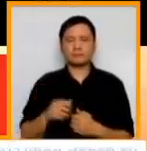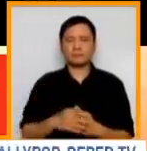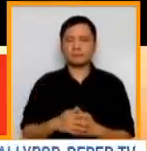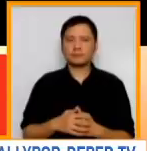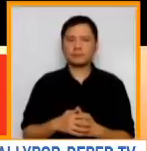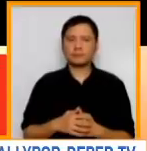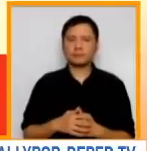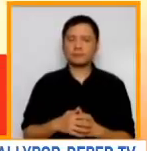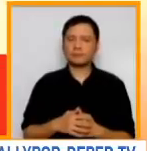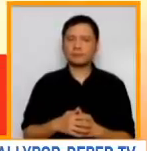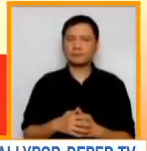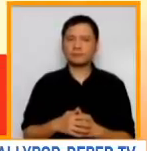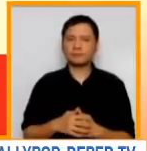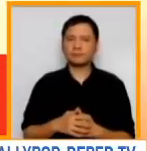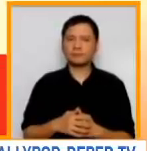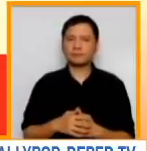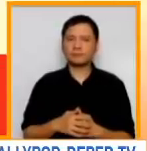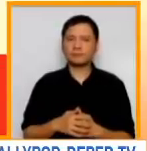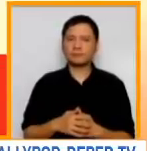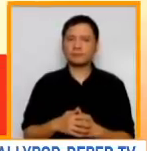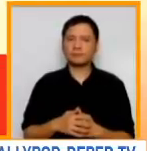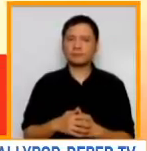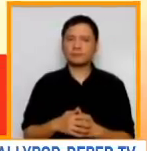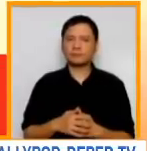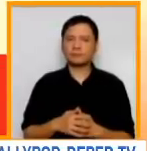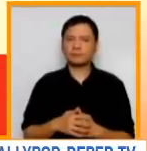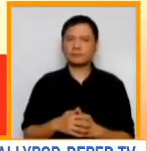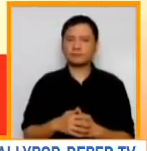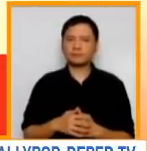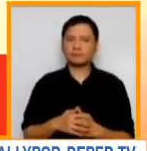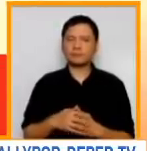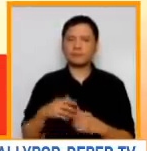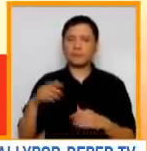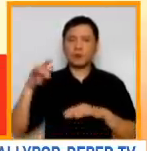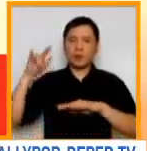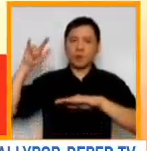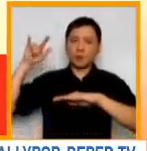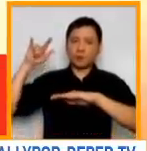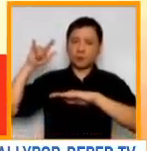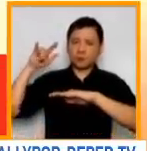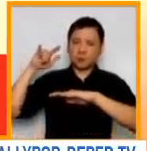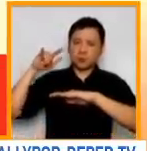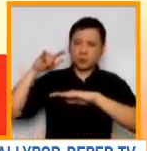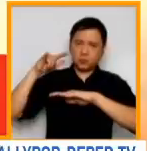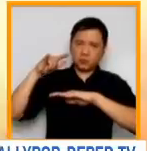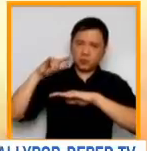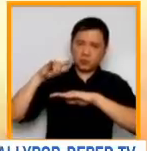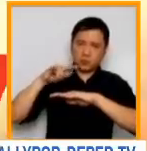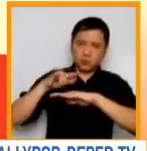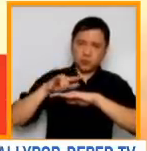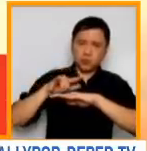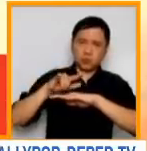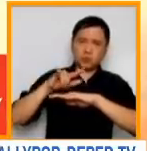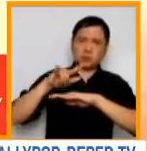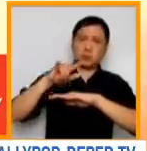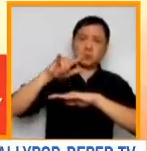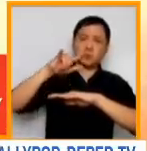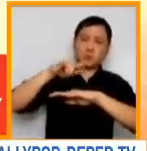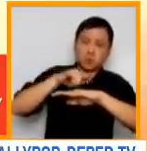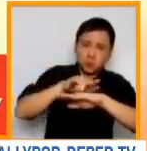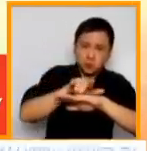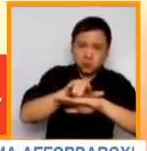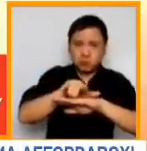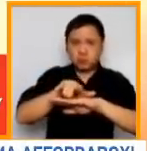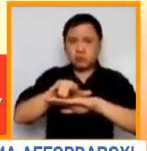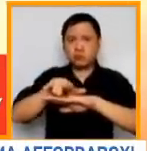ma'am. Tapos, nung paglanding niya, ma'am, nakalanding siya, ma'am, sa gitna na talaga.